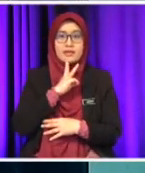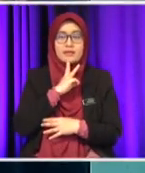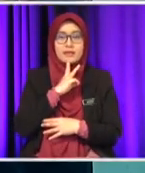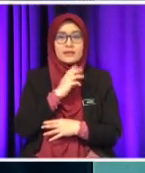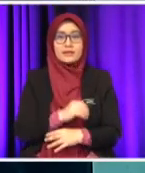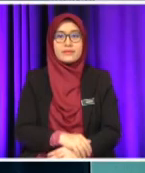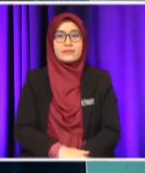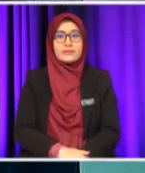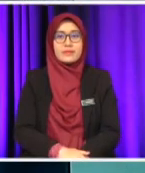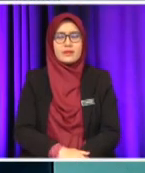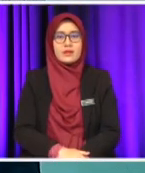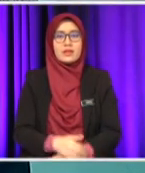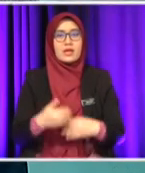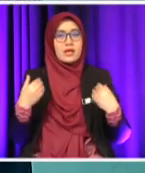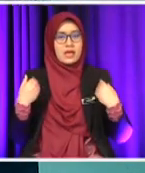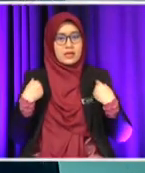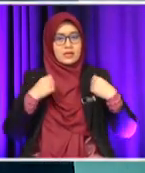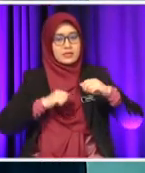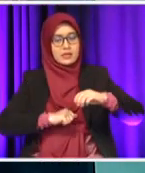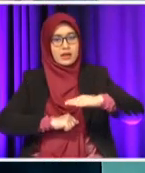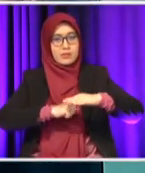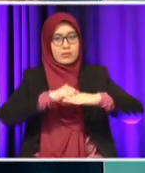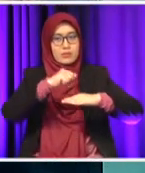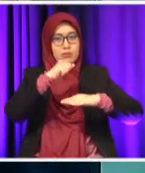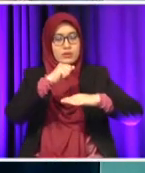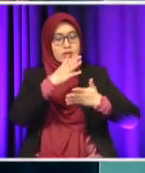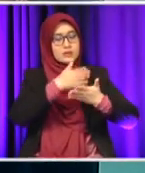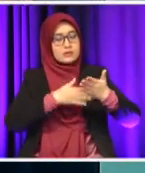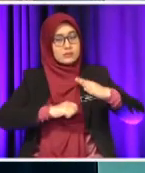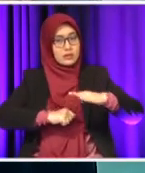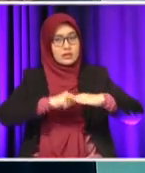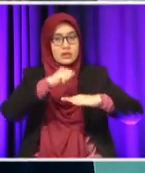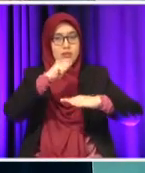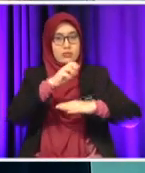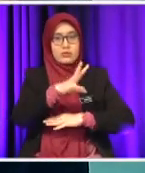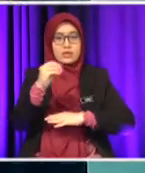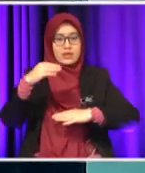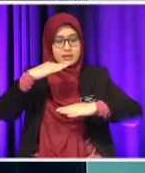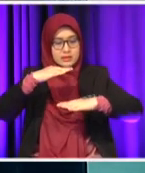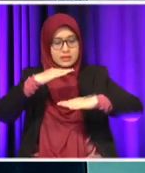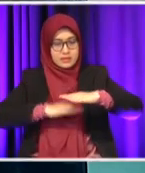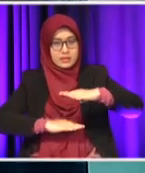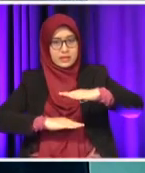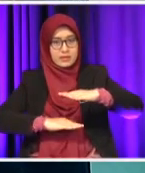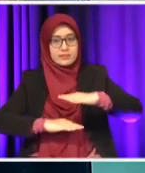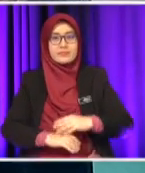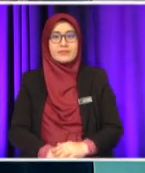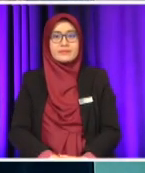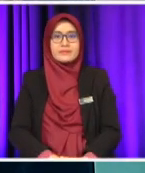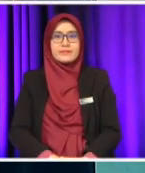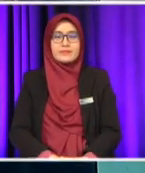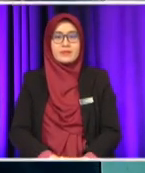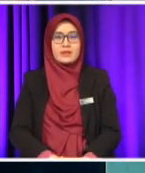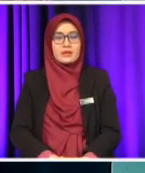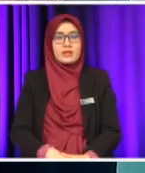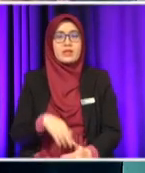terapung sepada terapung tenggelam dan sebagainya kemudian tentukan peralatan dan bahan yang kita gunakan